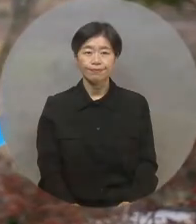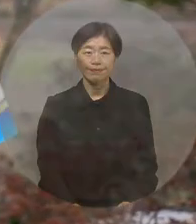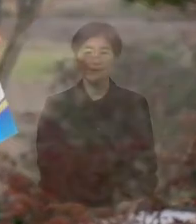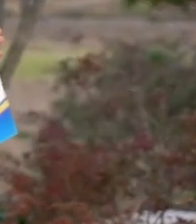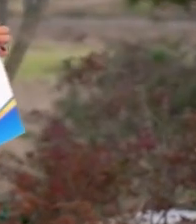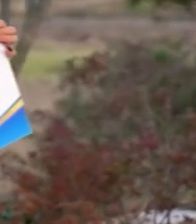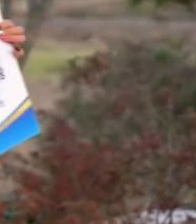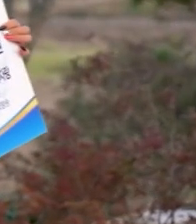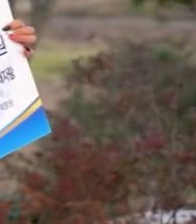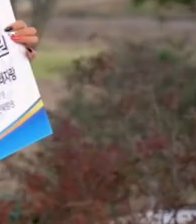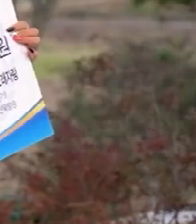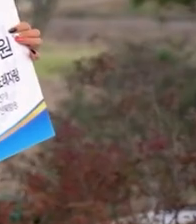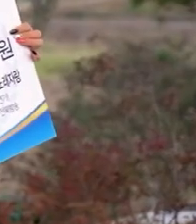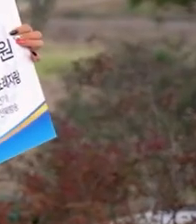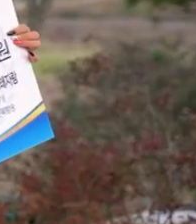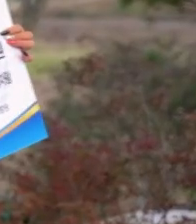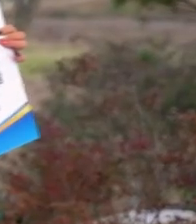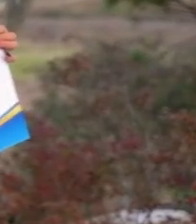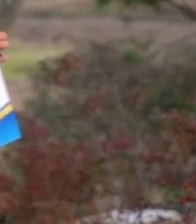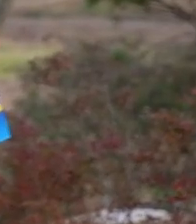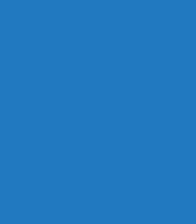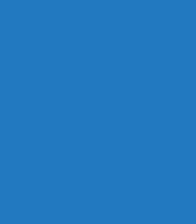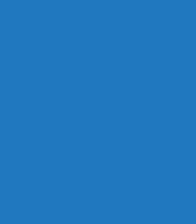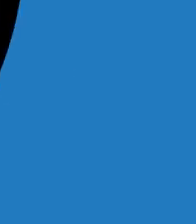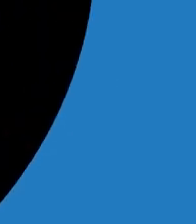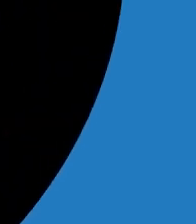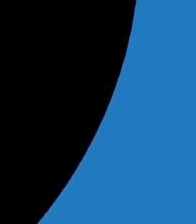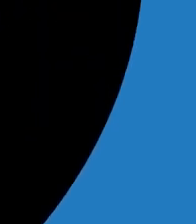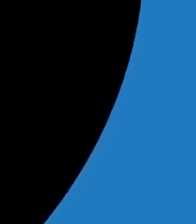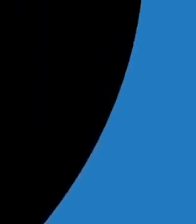복지TV 전북방송 안정진입니다.